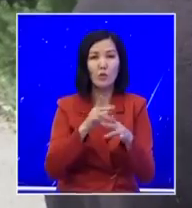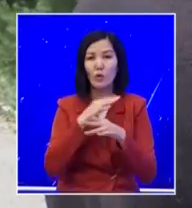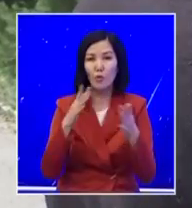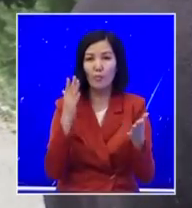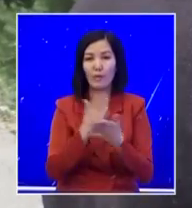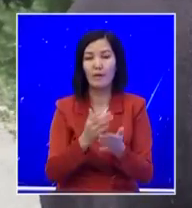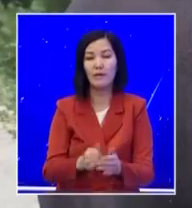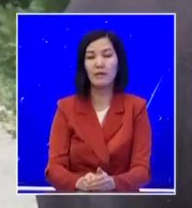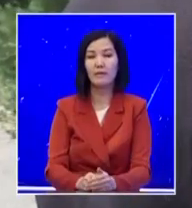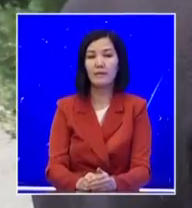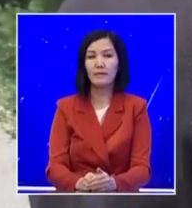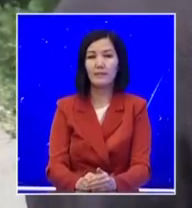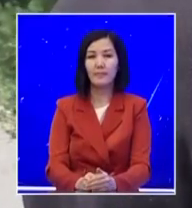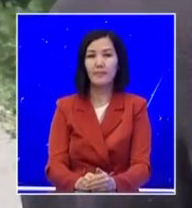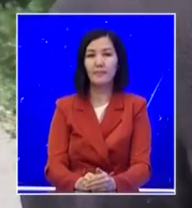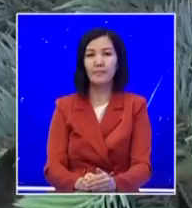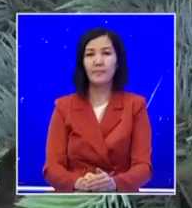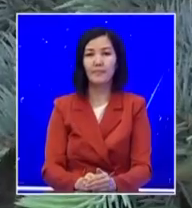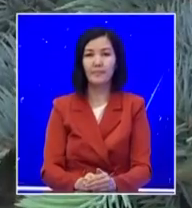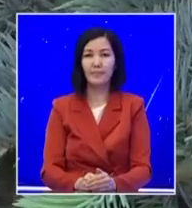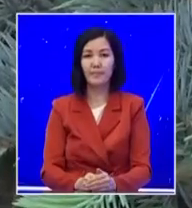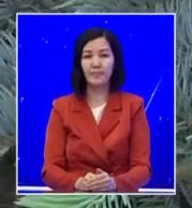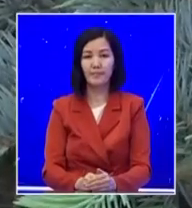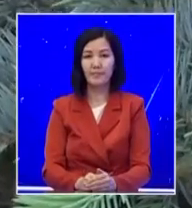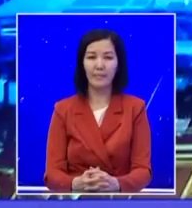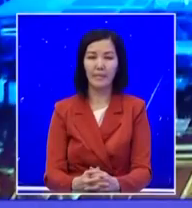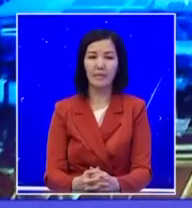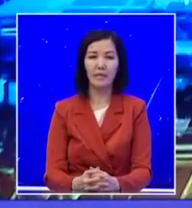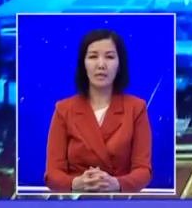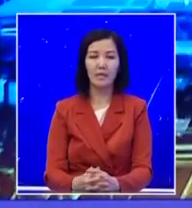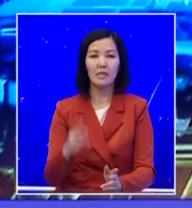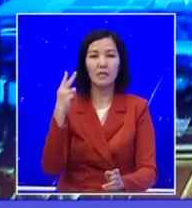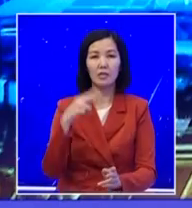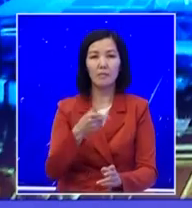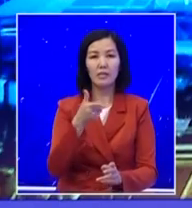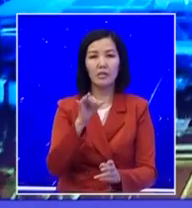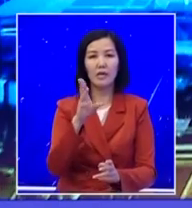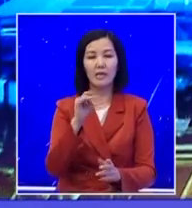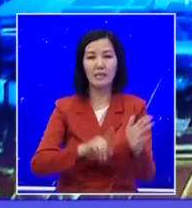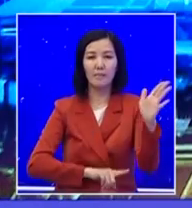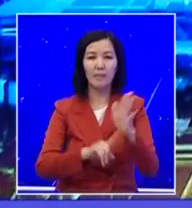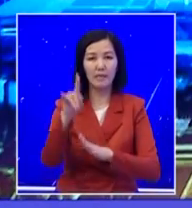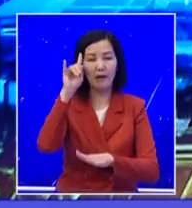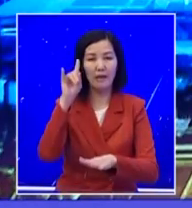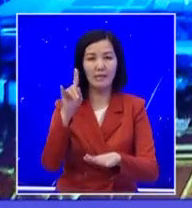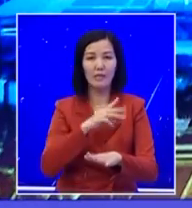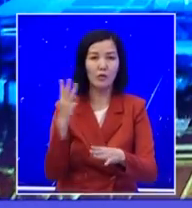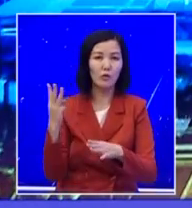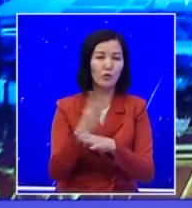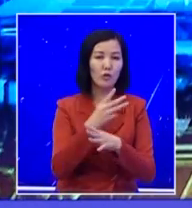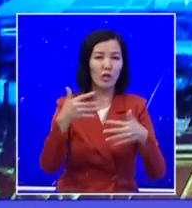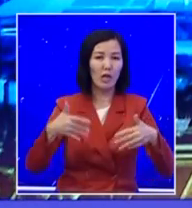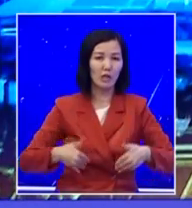Рахат Рахымжанов, Абылай Құттықбай, Жетісу арнасы. 20-шы ғасырдың басында қазақ даласында 3